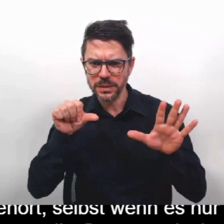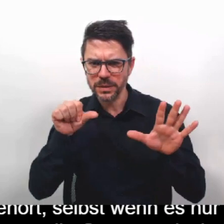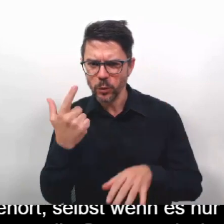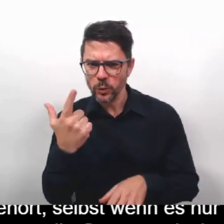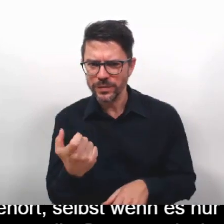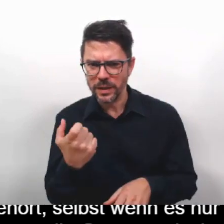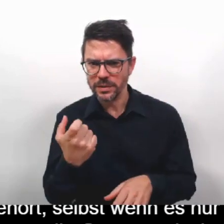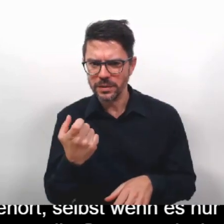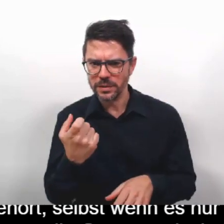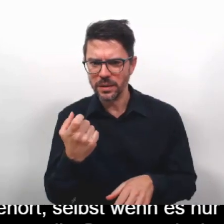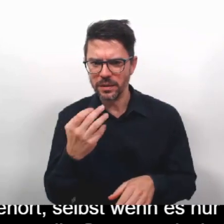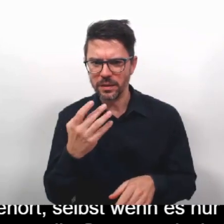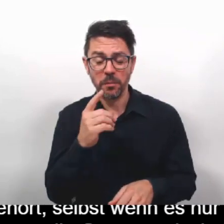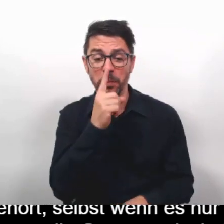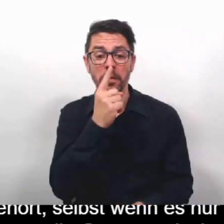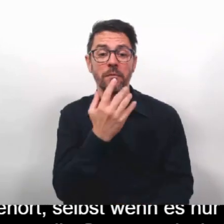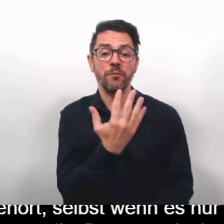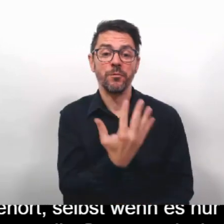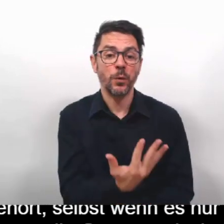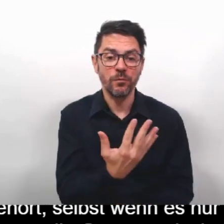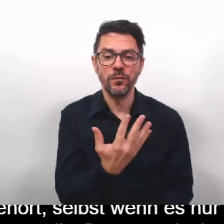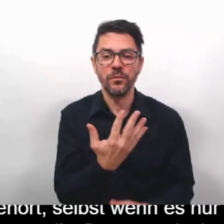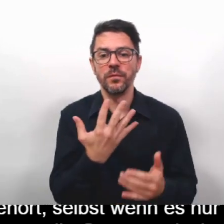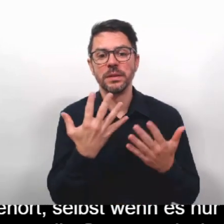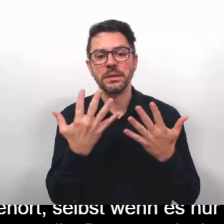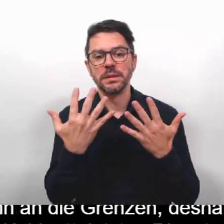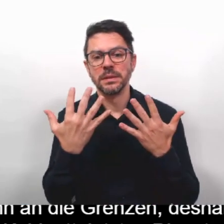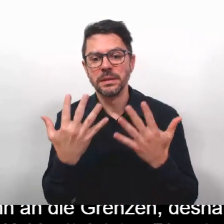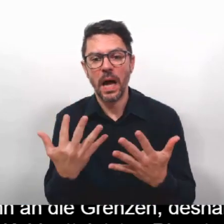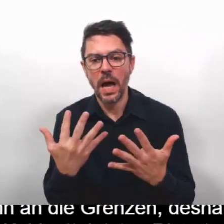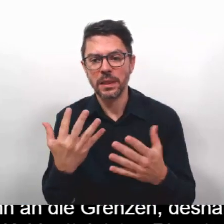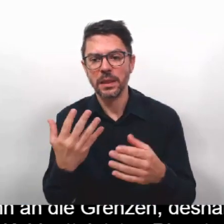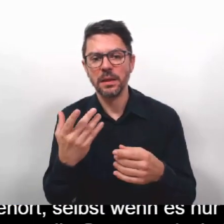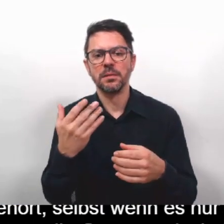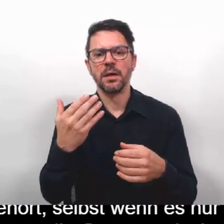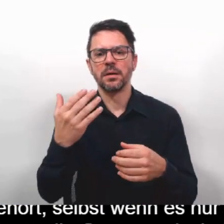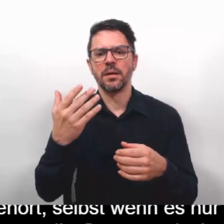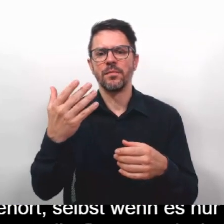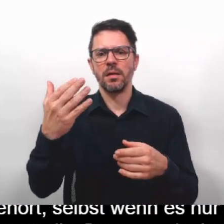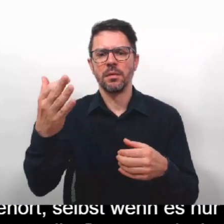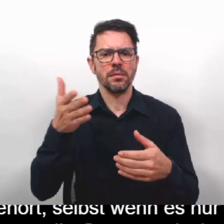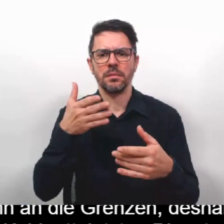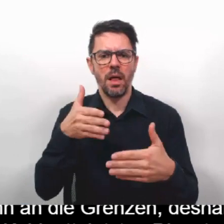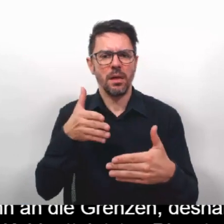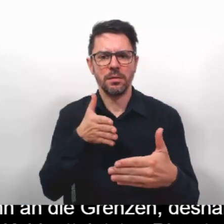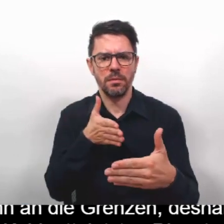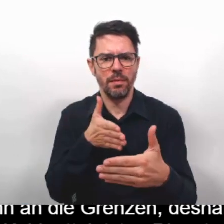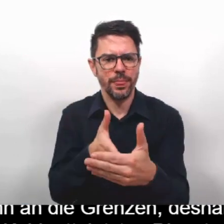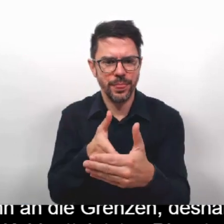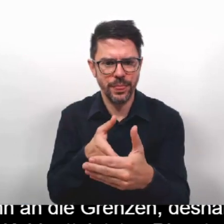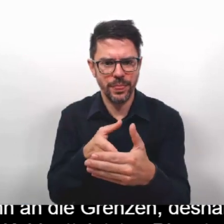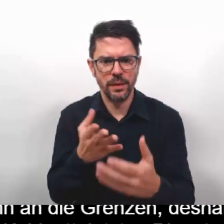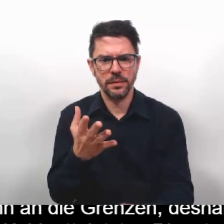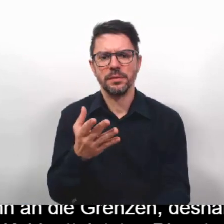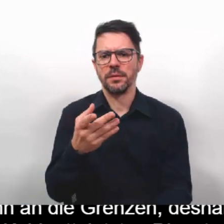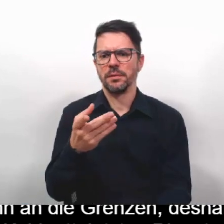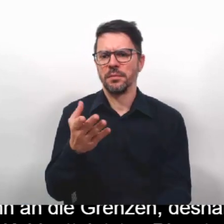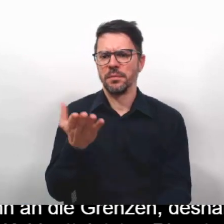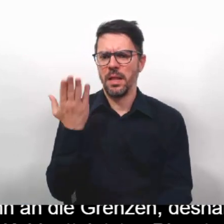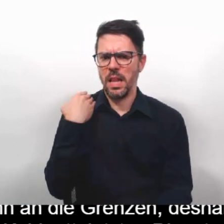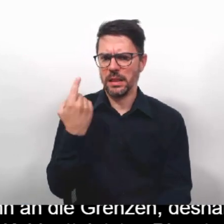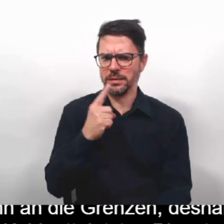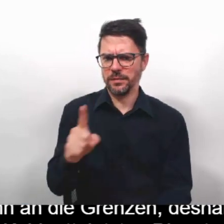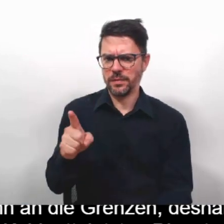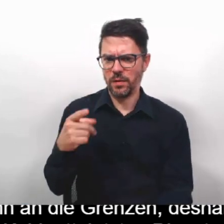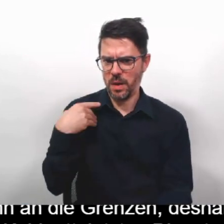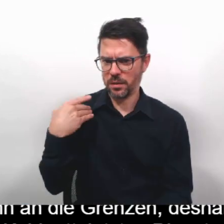MPK-Beschluss drin hat, nämlich die auch mit Einsatz der Kräfte der Bundeswehr, um halt einfach